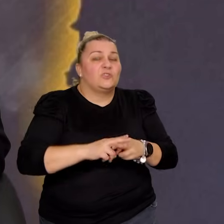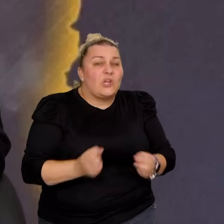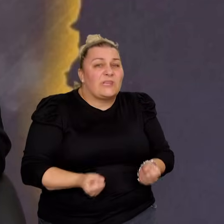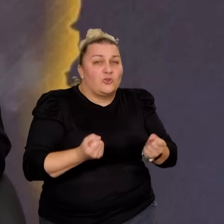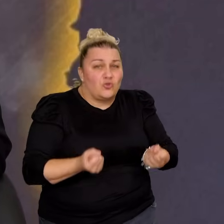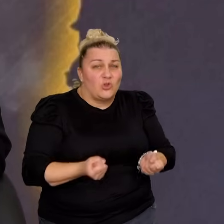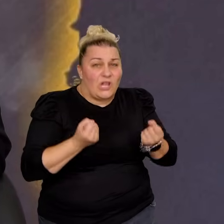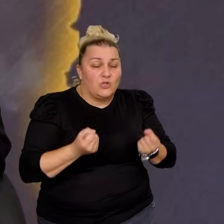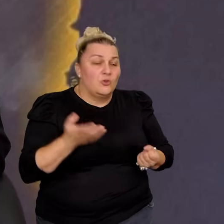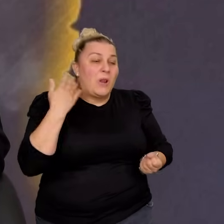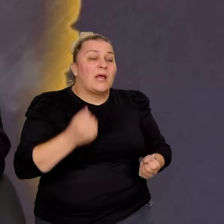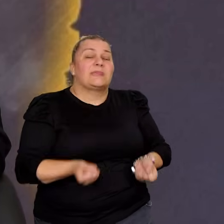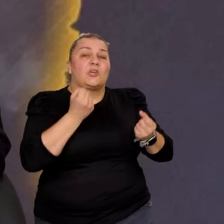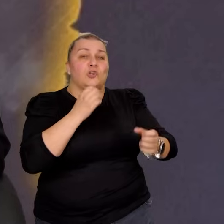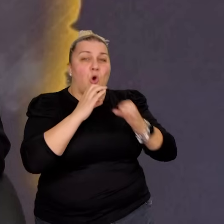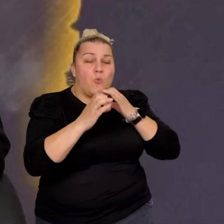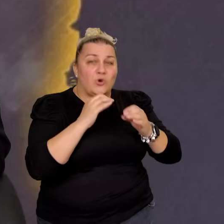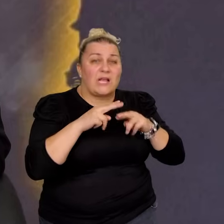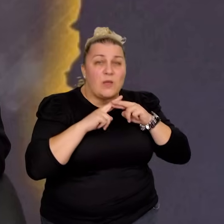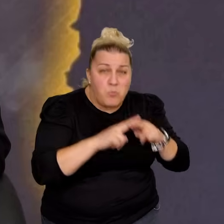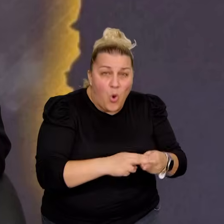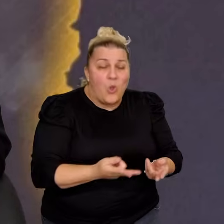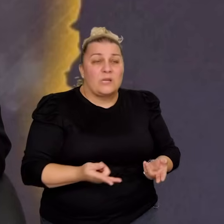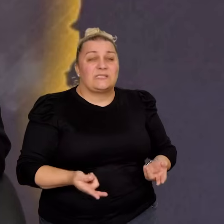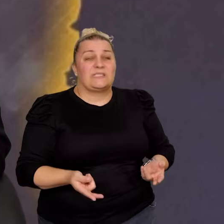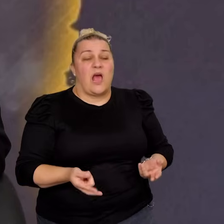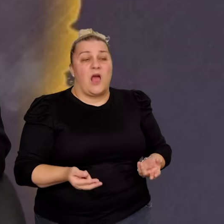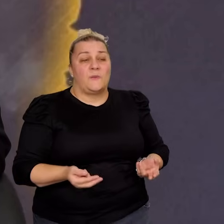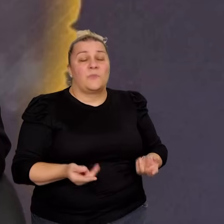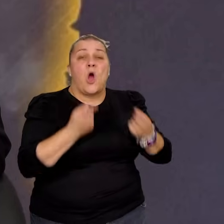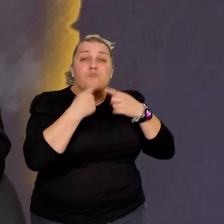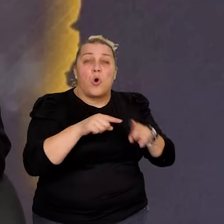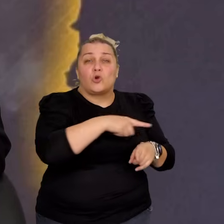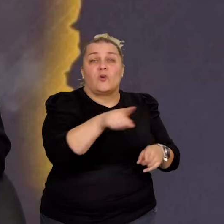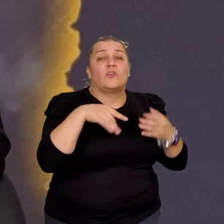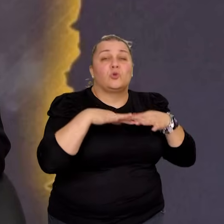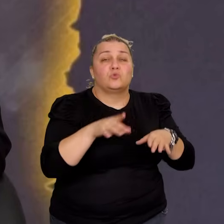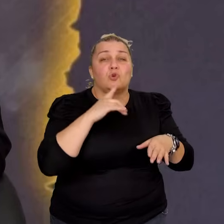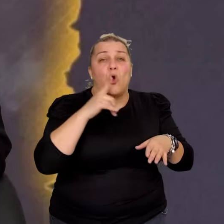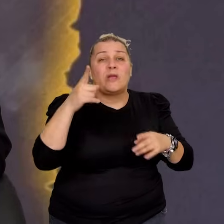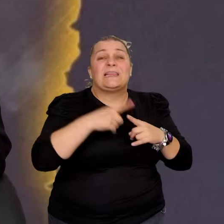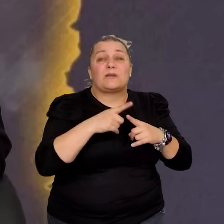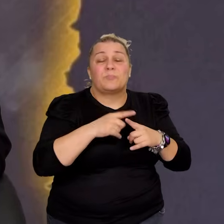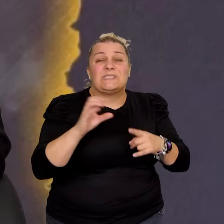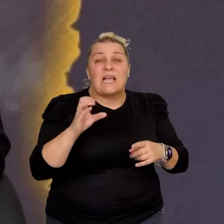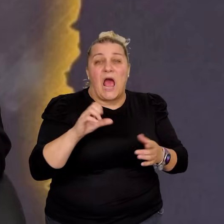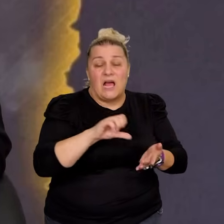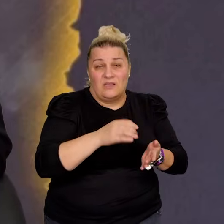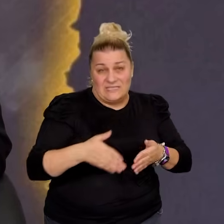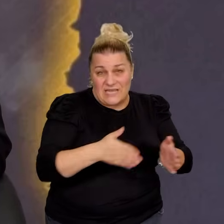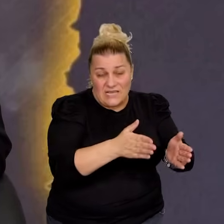i teže, bila je teška komunikacija i sa bolnicom, pogotovo ljudima s Trpinjske ceste, jer kad je pao